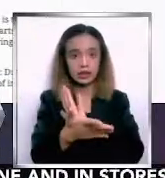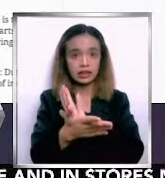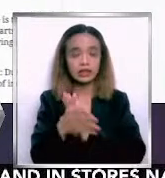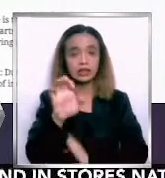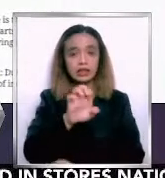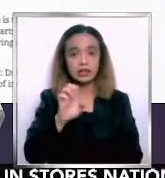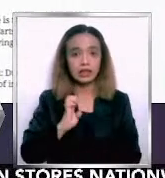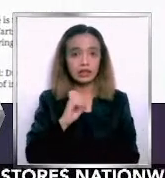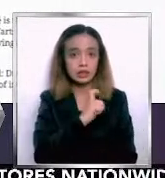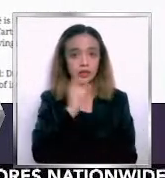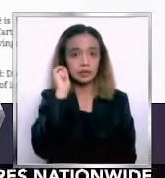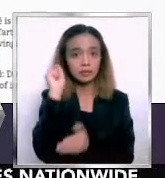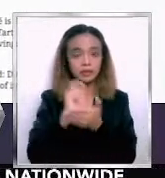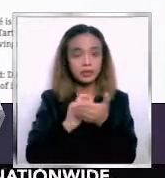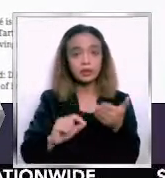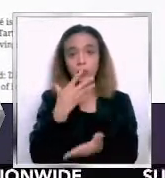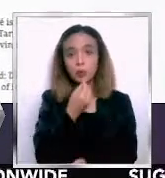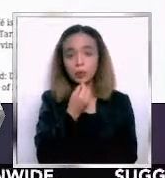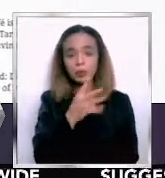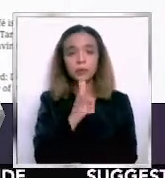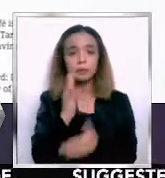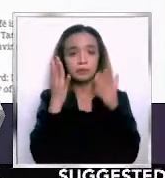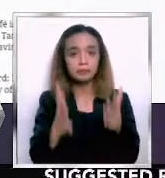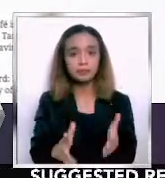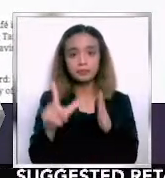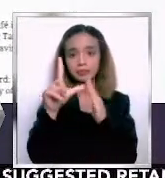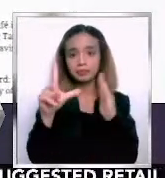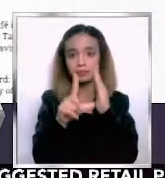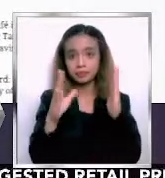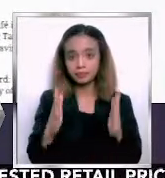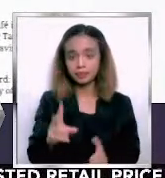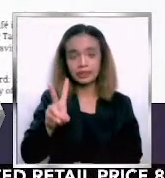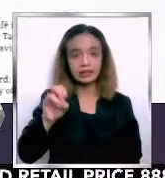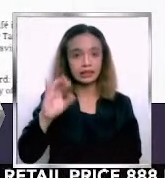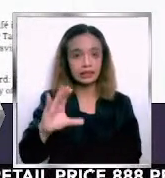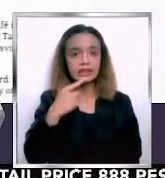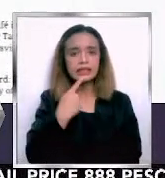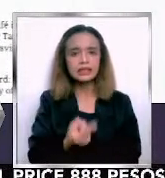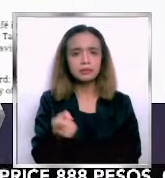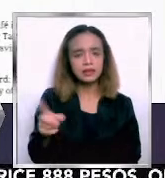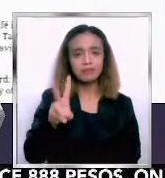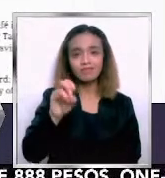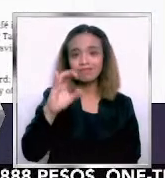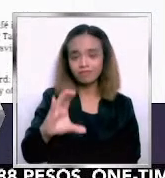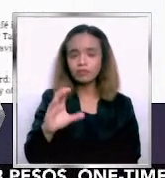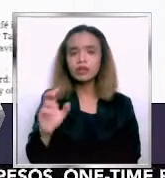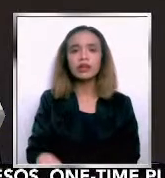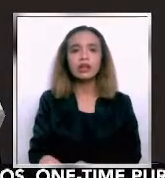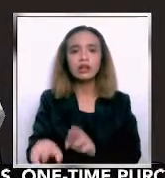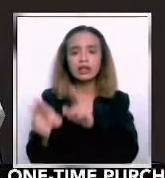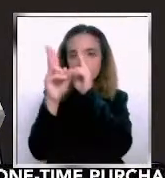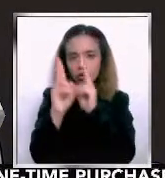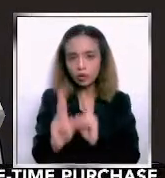staff at tagapagsalita na si Attorney Vic Rodriguez. Ay kay Rodriguez, ikinararangal niya magsilbi sa bansa sa